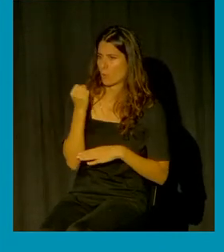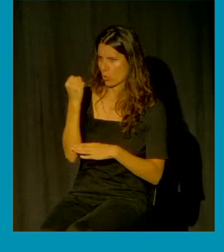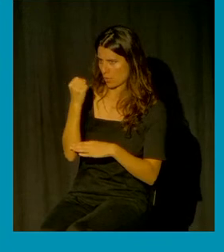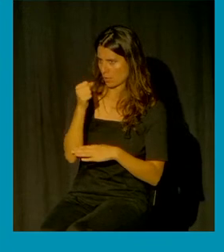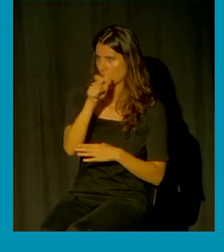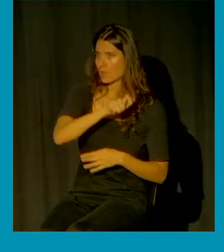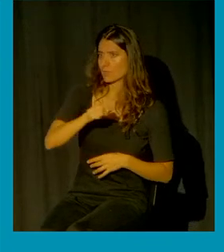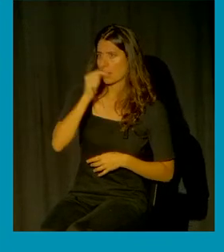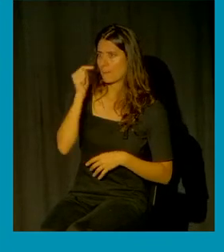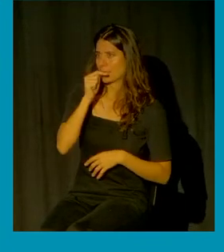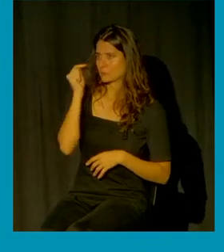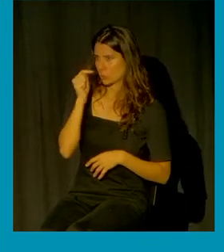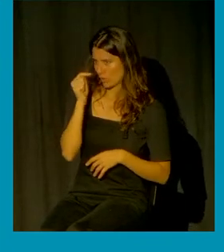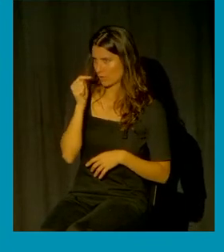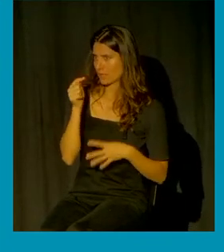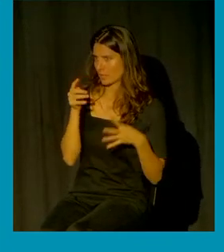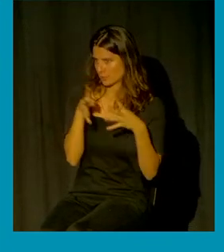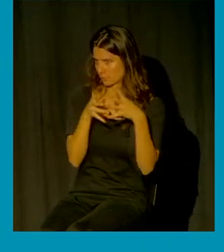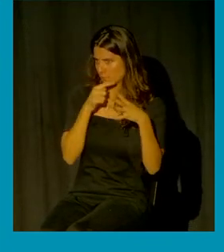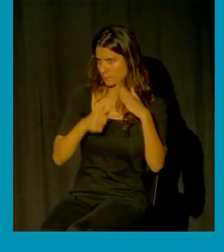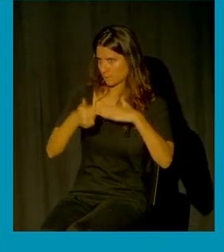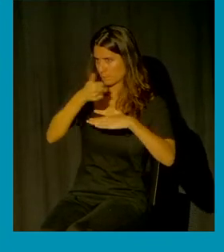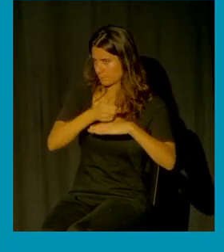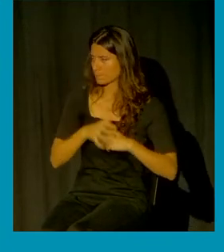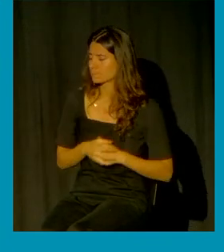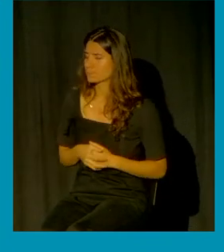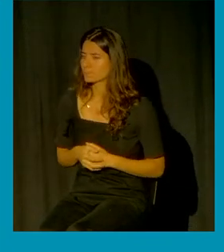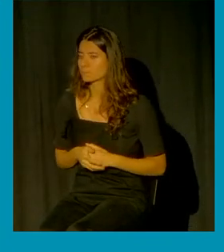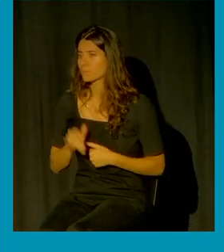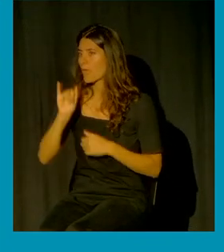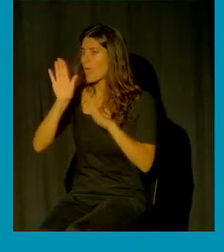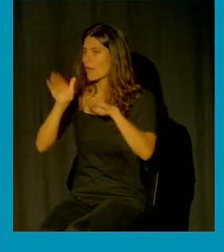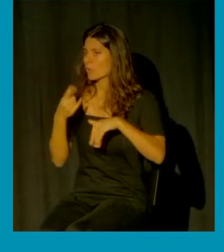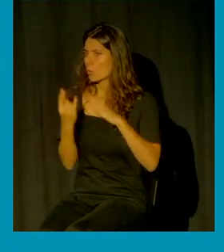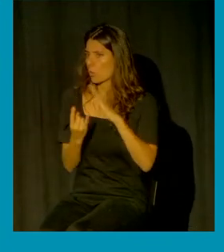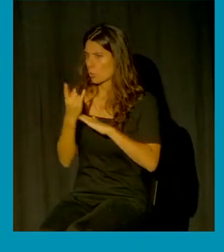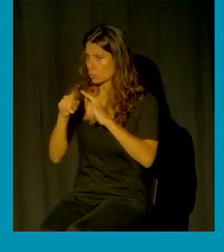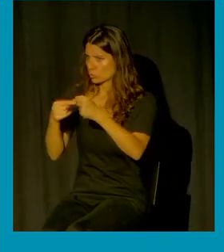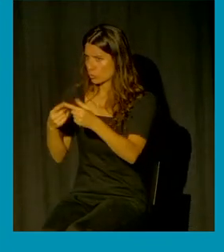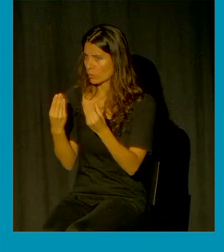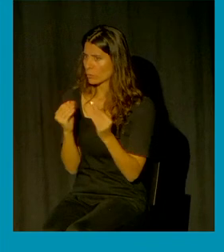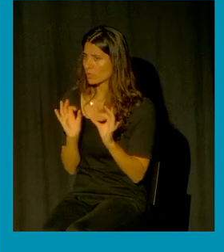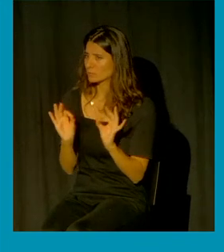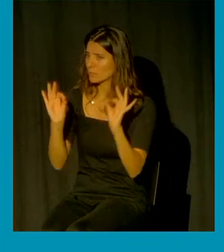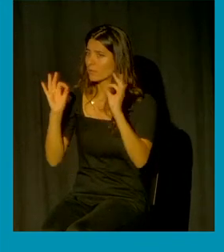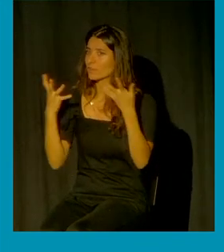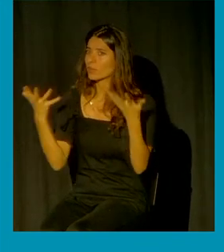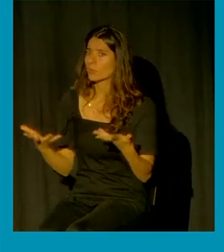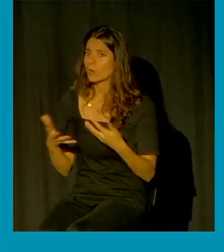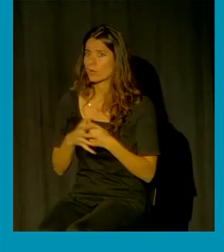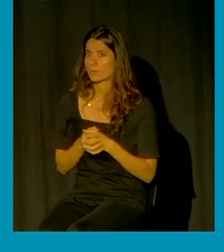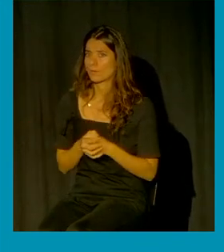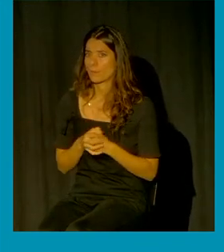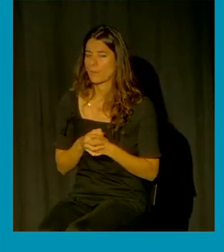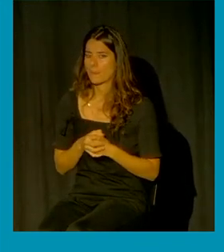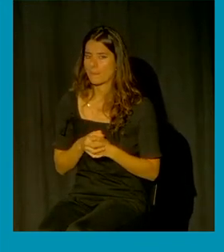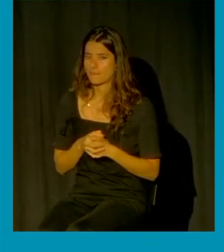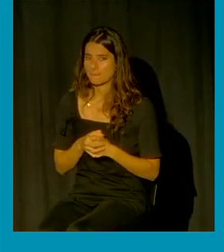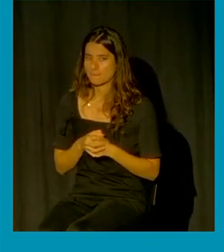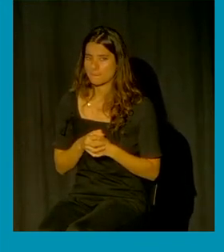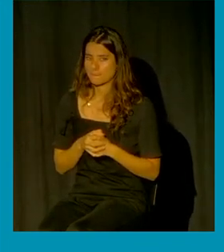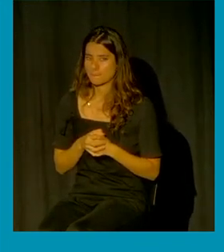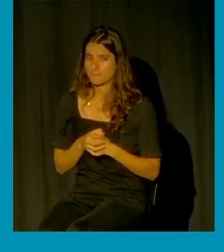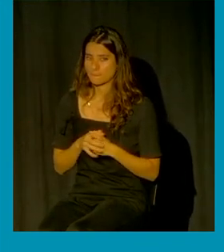i finalment una conseqüència molt específica és que a banda d'aquests